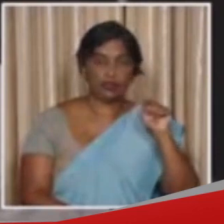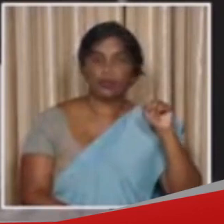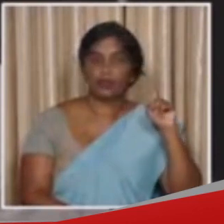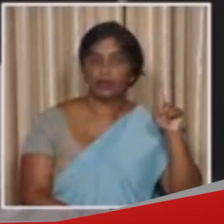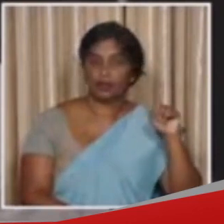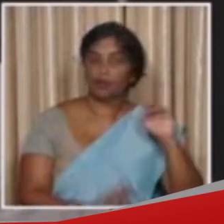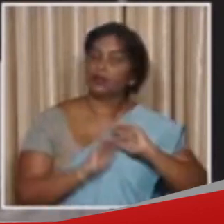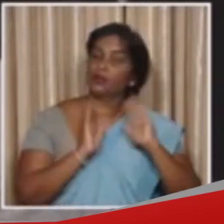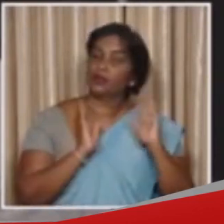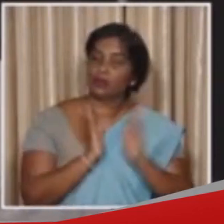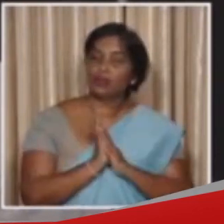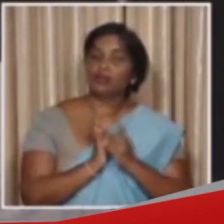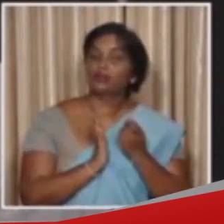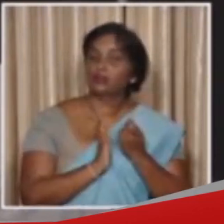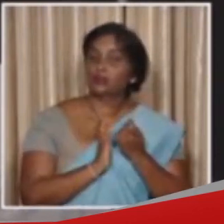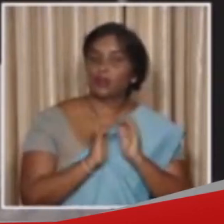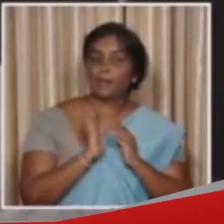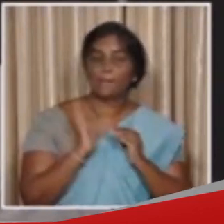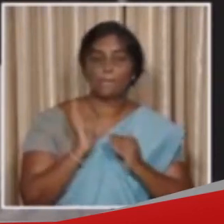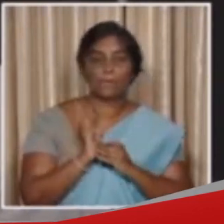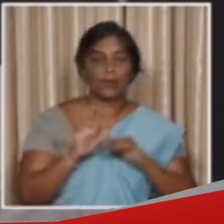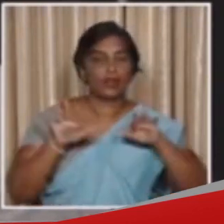මුළු allocation එක මිලියන